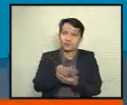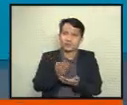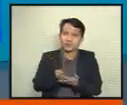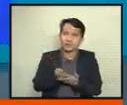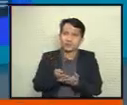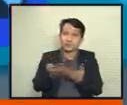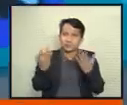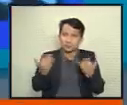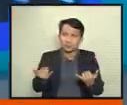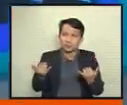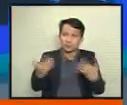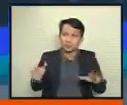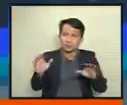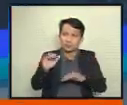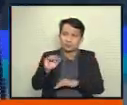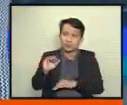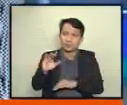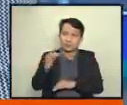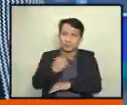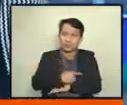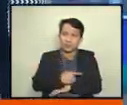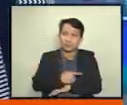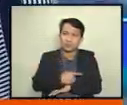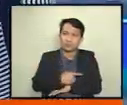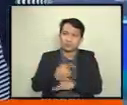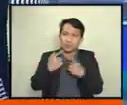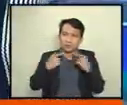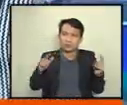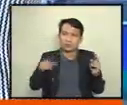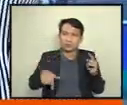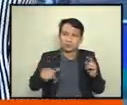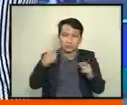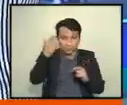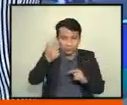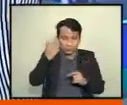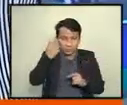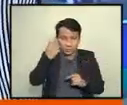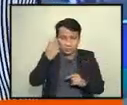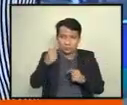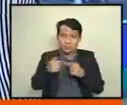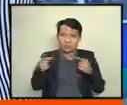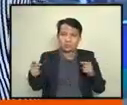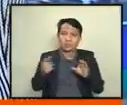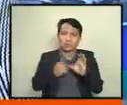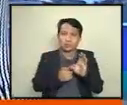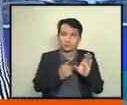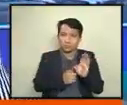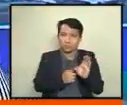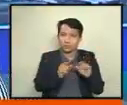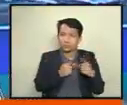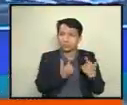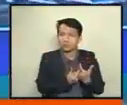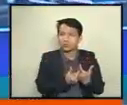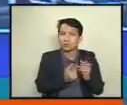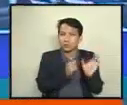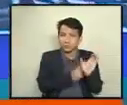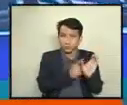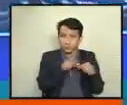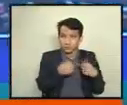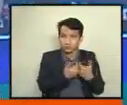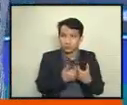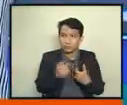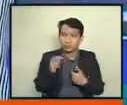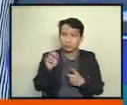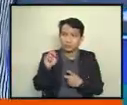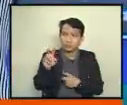Nagtapos na ngayong araw ang 15-day holiday truce na idineklara ng gobyerno at komunistang grupo. Pagpatak ng